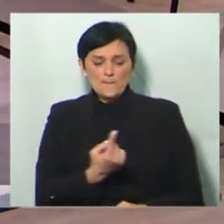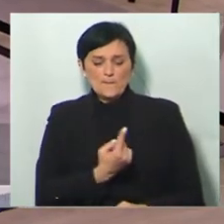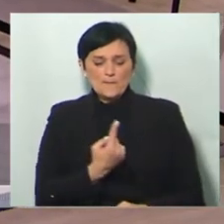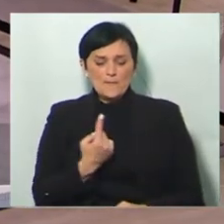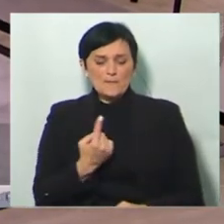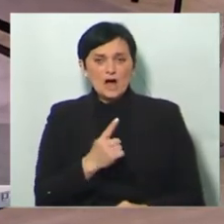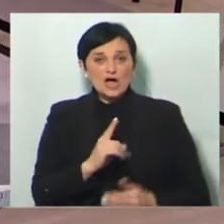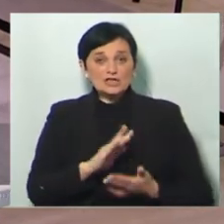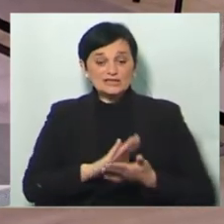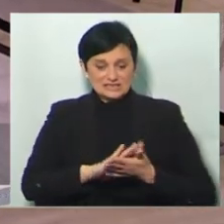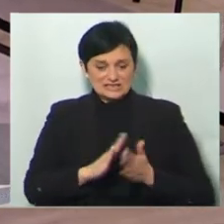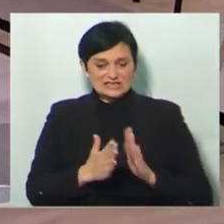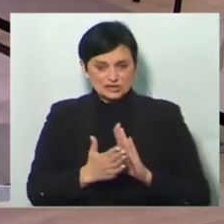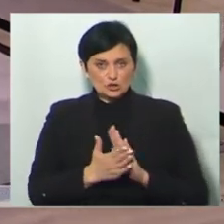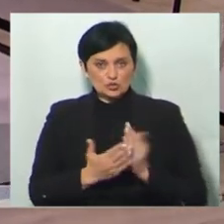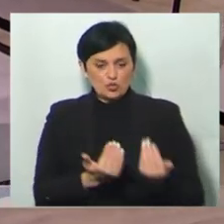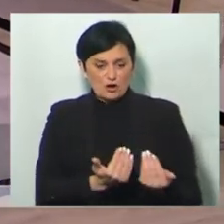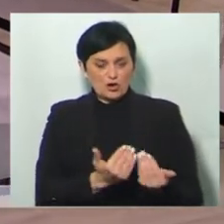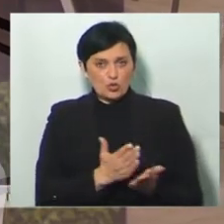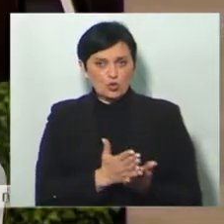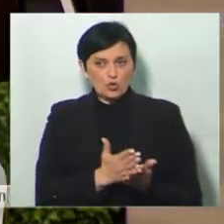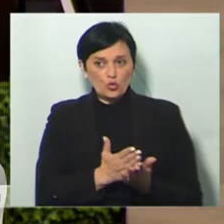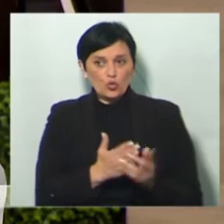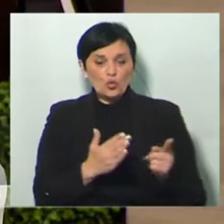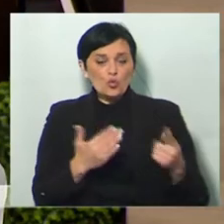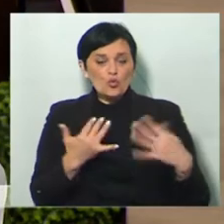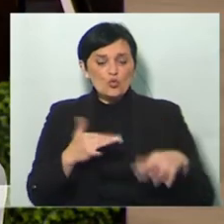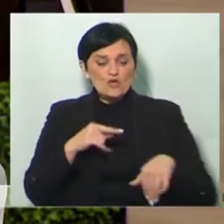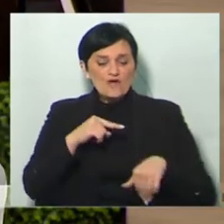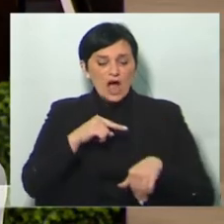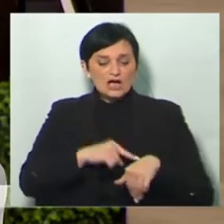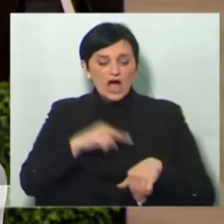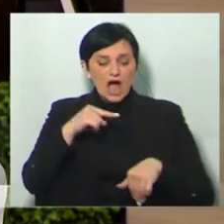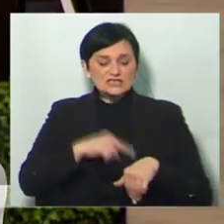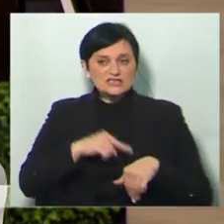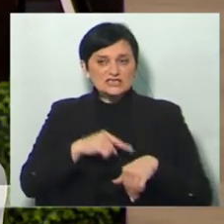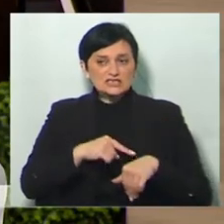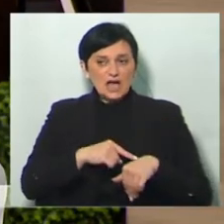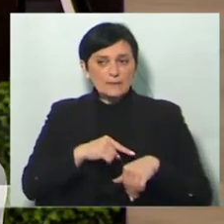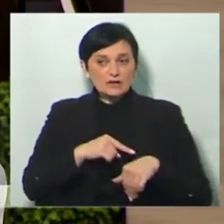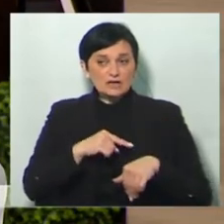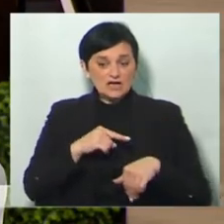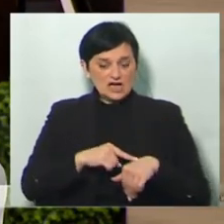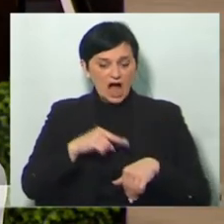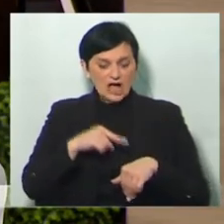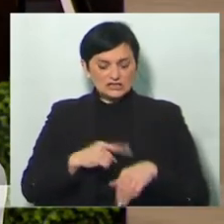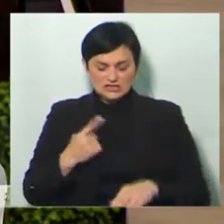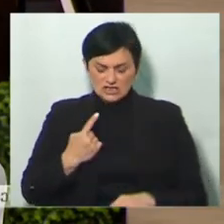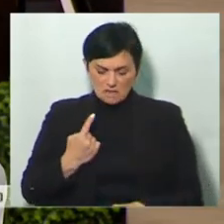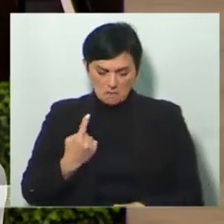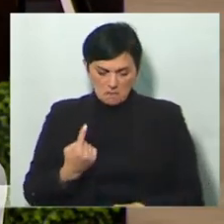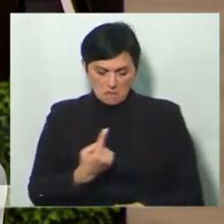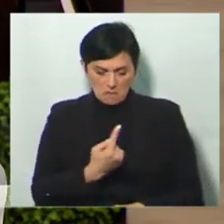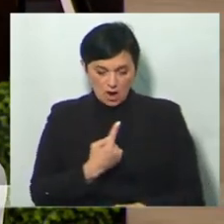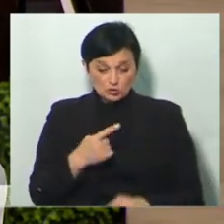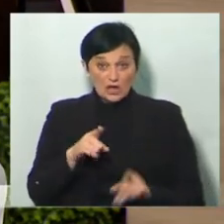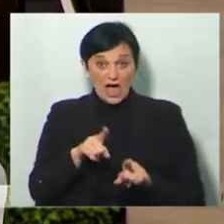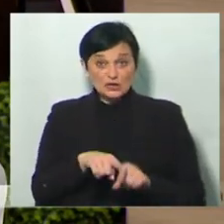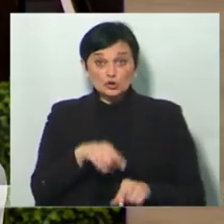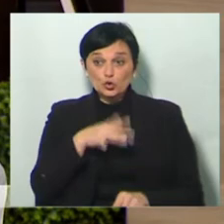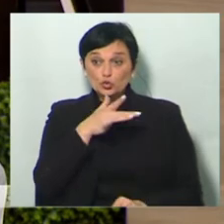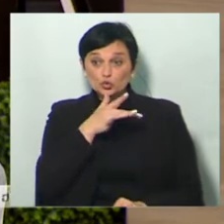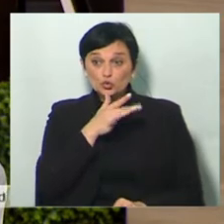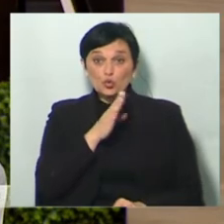სიტუაციობრივია და შენ უკვე შენ განცდებში შემოვიდა განცდითი მარტოობა. Ესე დროს ხოლმე,